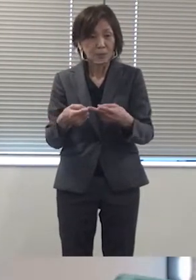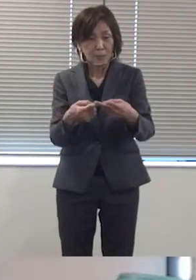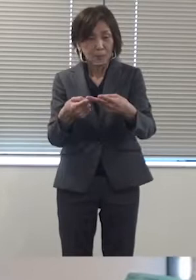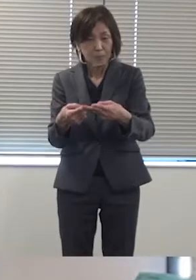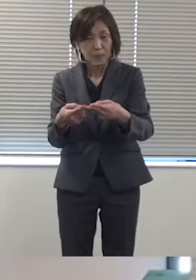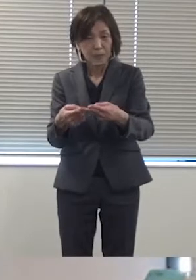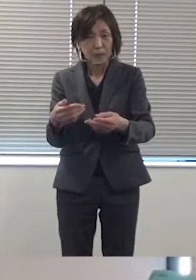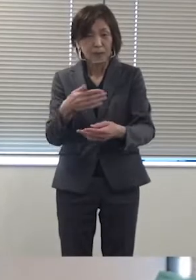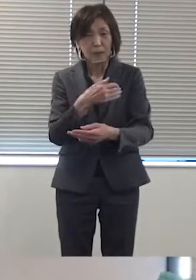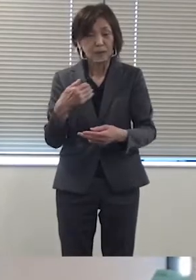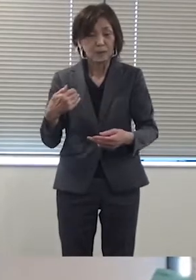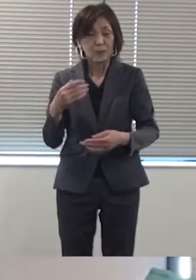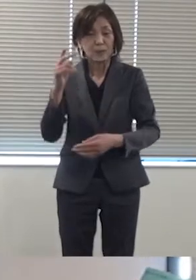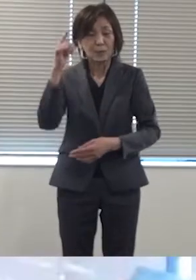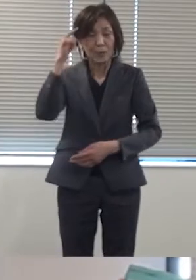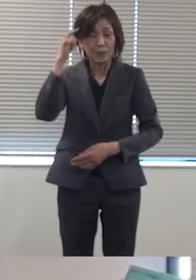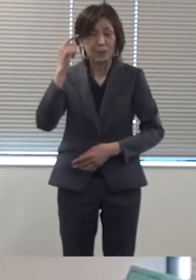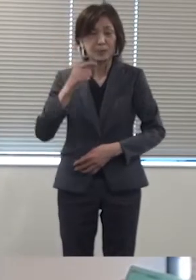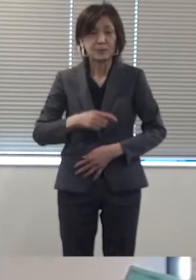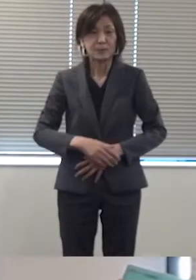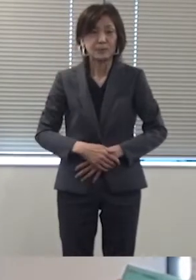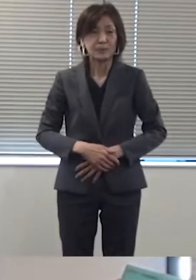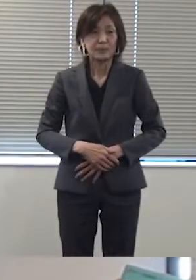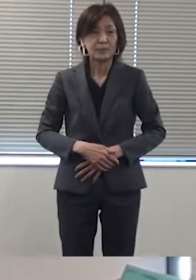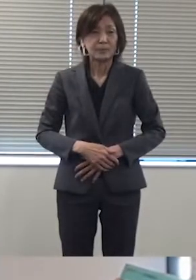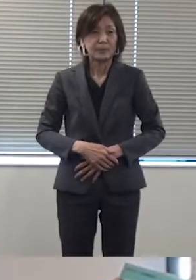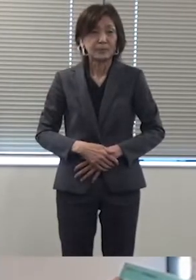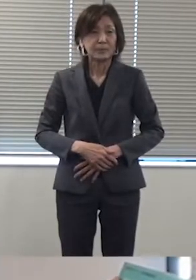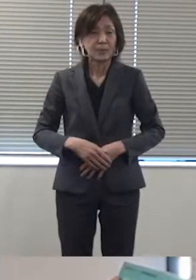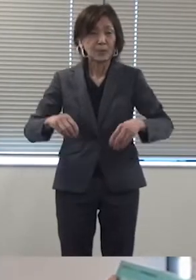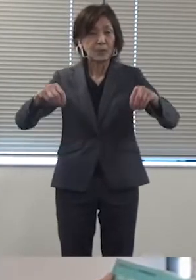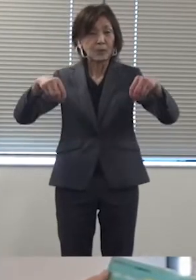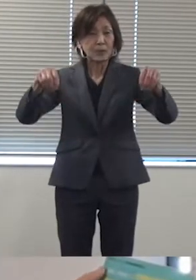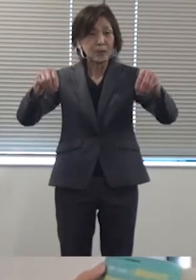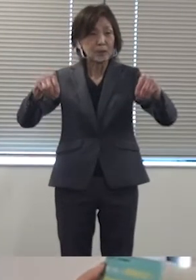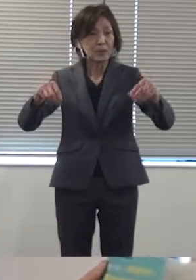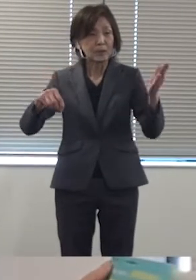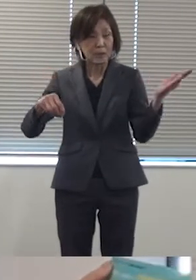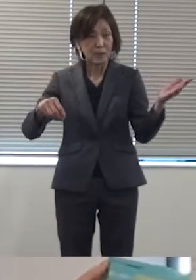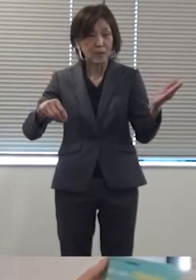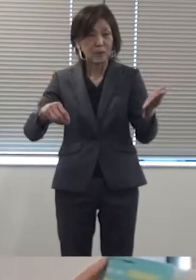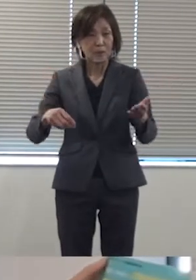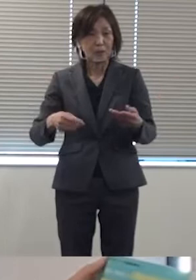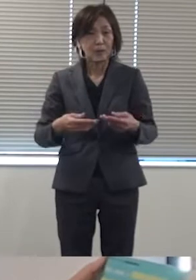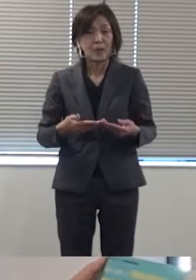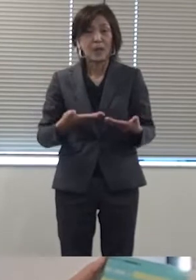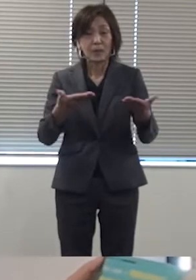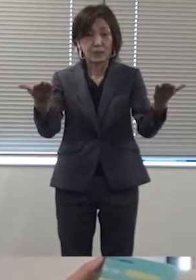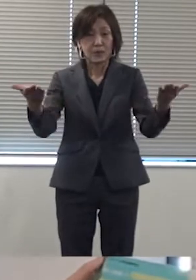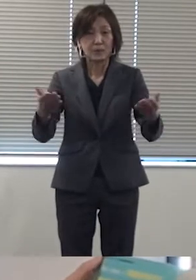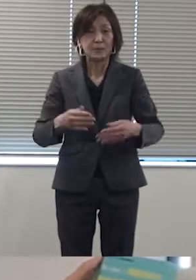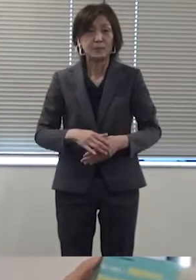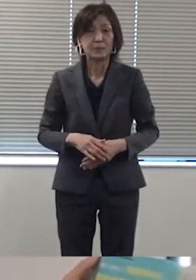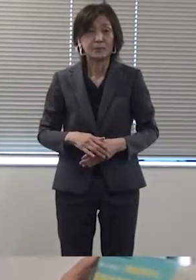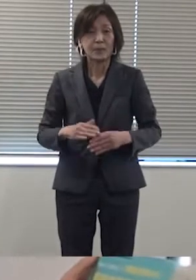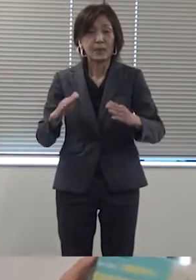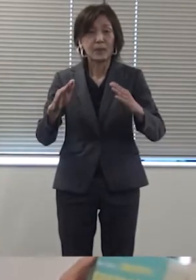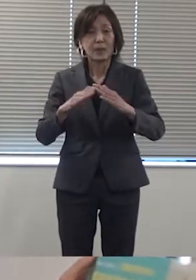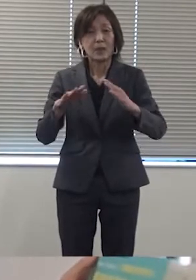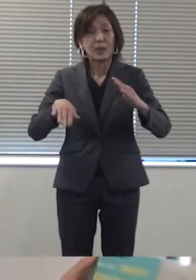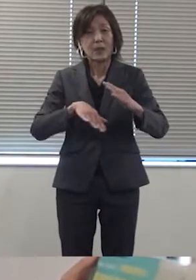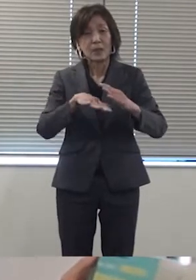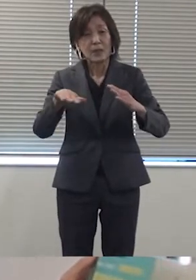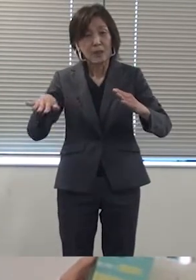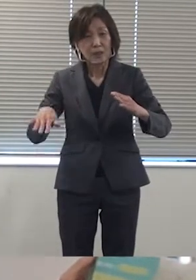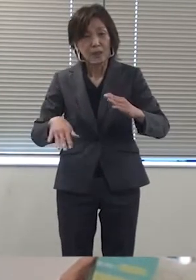このチラシを配布しております。それから家計救援所帯というのはちょっと分かりにくい方もいますので、コロナの影響で